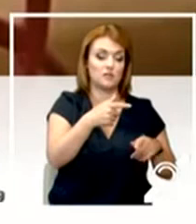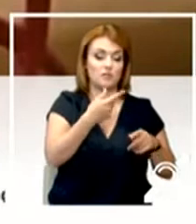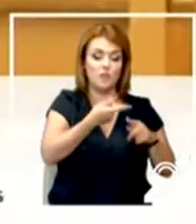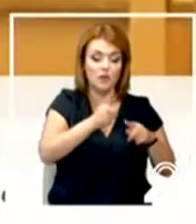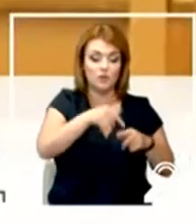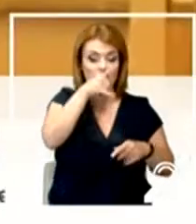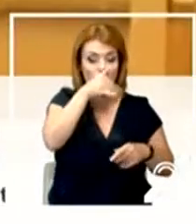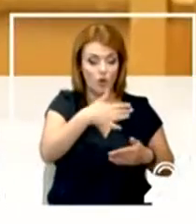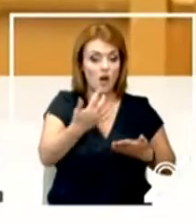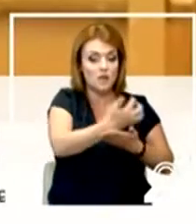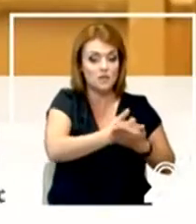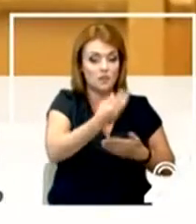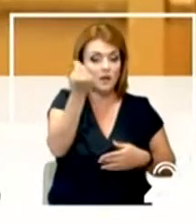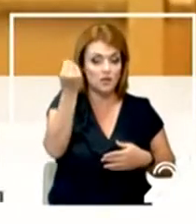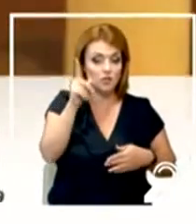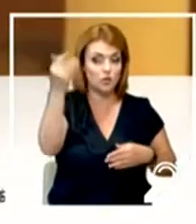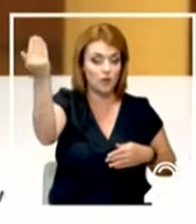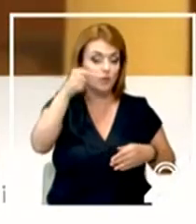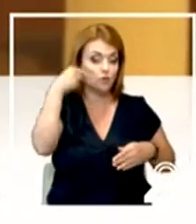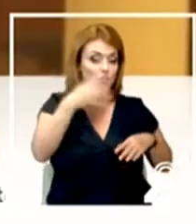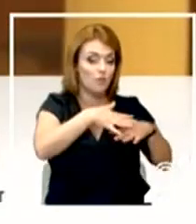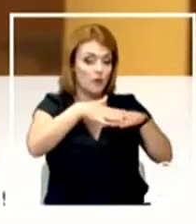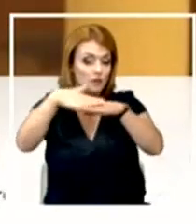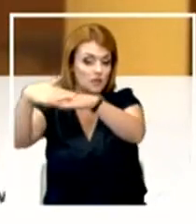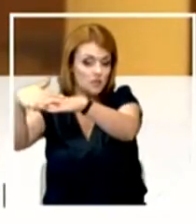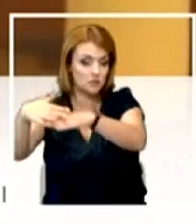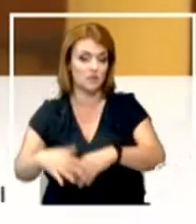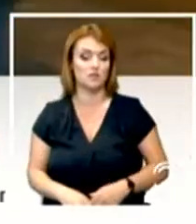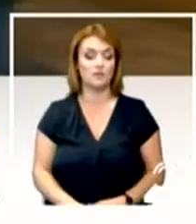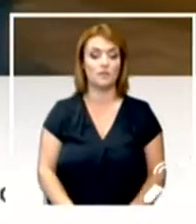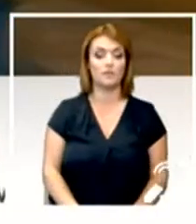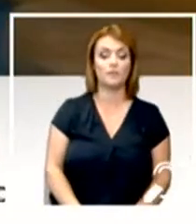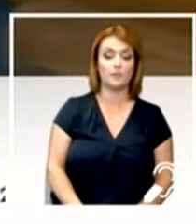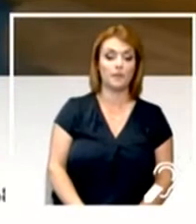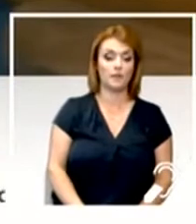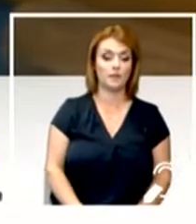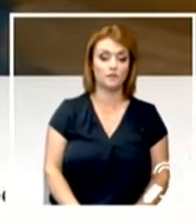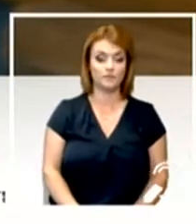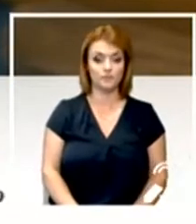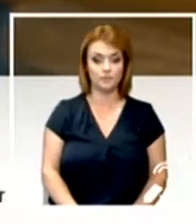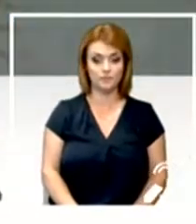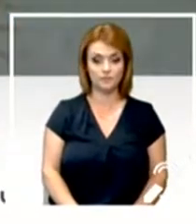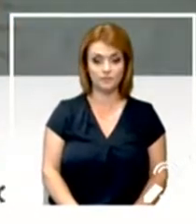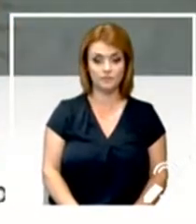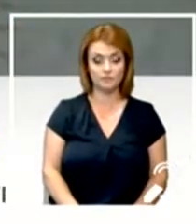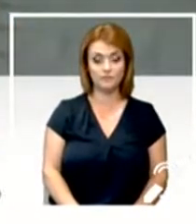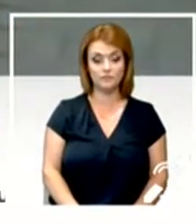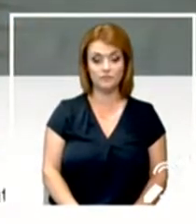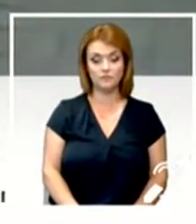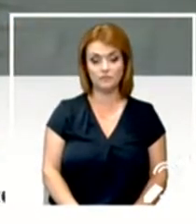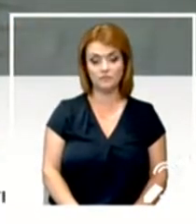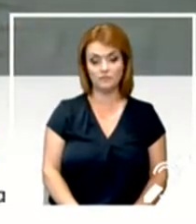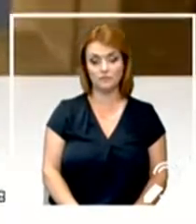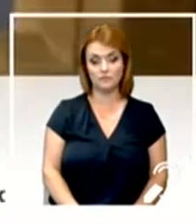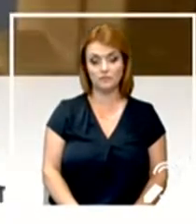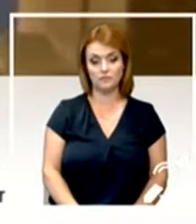anunța că va cere intervenția guvernului pentru a putea achita datoriile istorice ale societății pe acțiuni Termoelectrica pentru acoperirea plăților restante